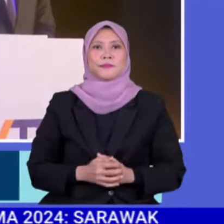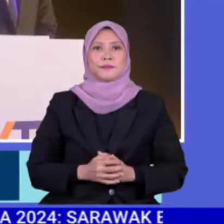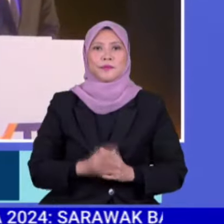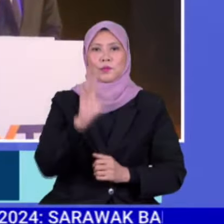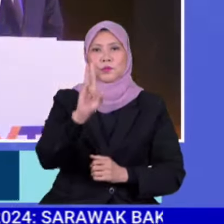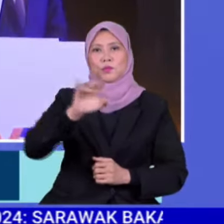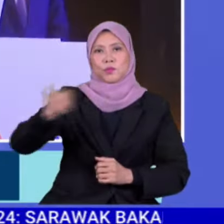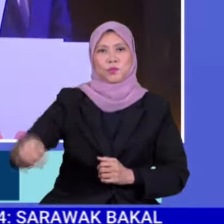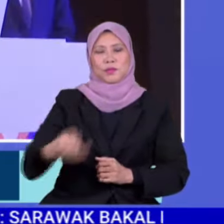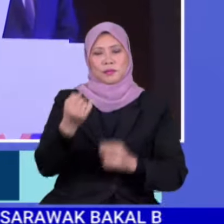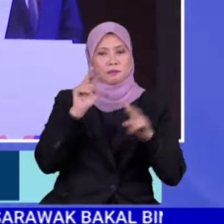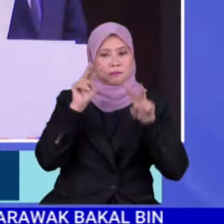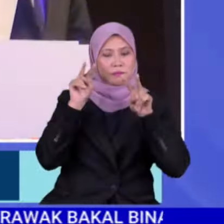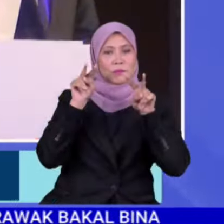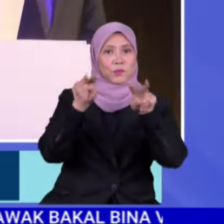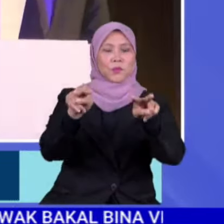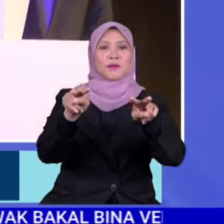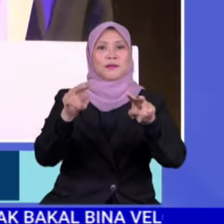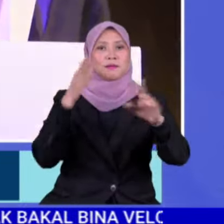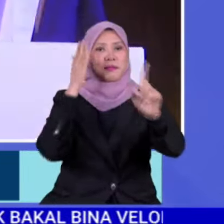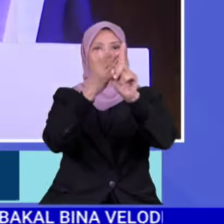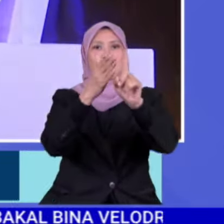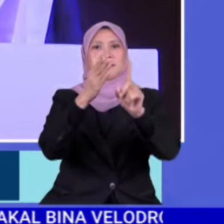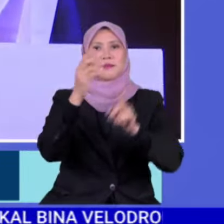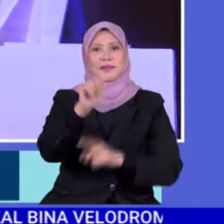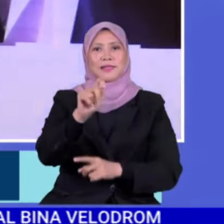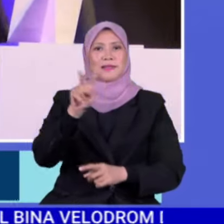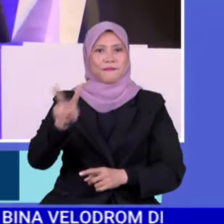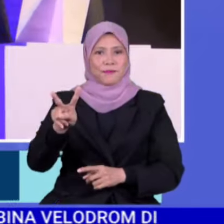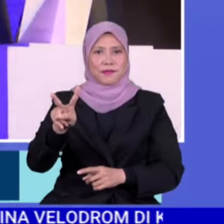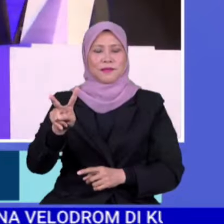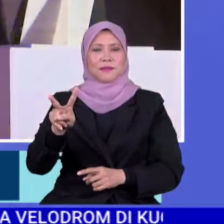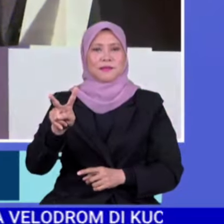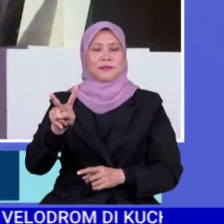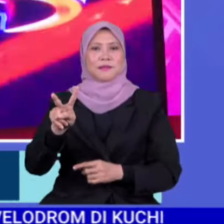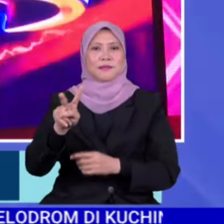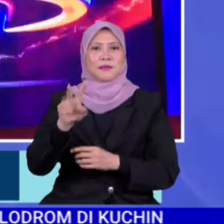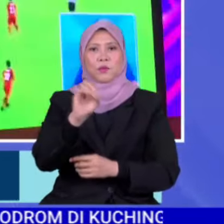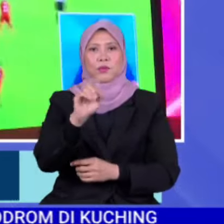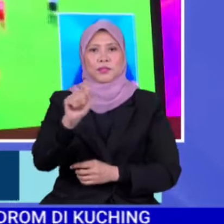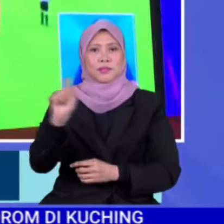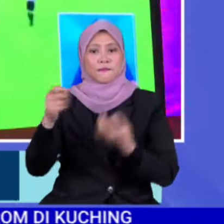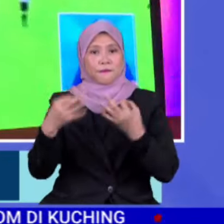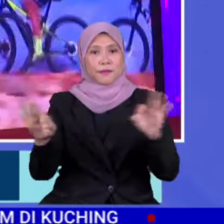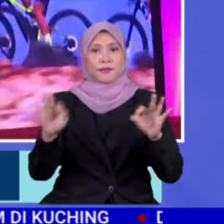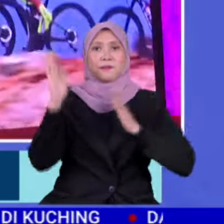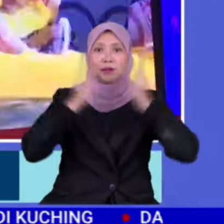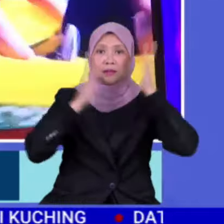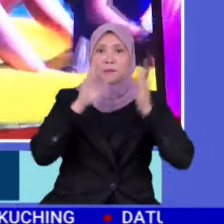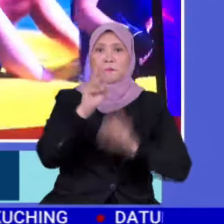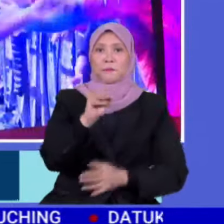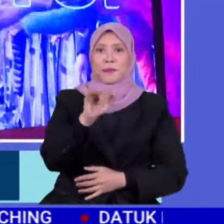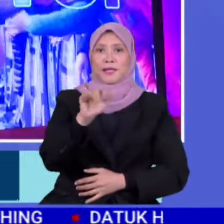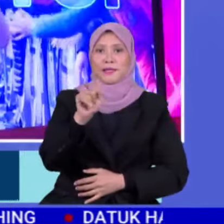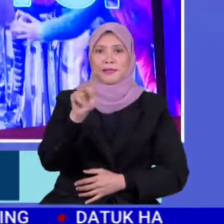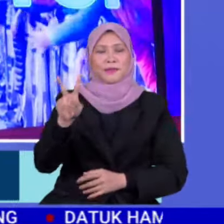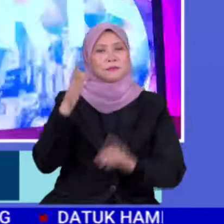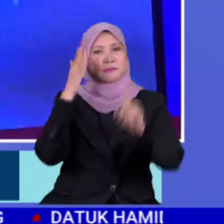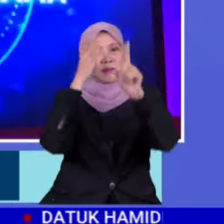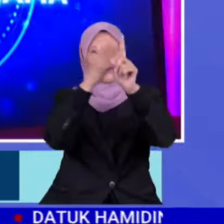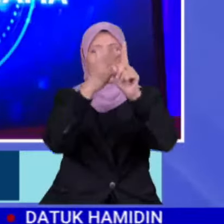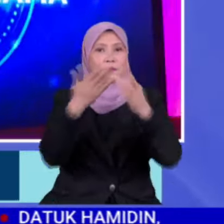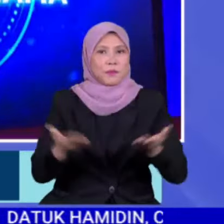7 juta tontonan disasarkan bagi perkhidmatan siaran TV penstriman over the top OTT percuma Malaysia MyTV. Sasaran